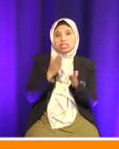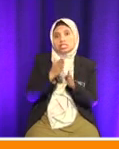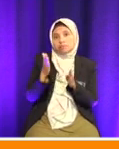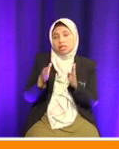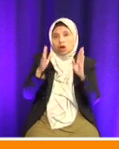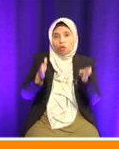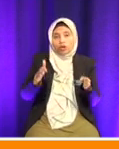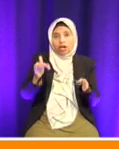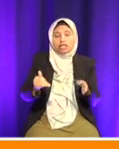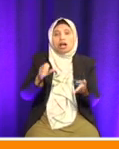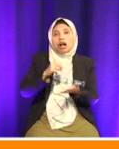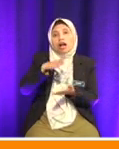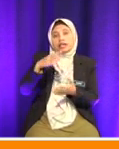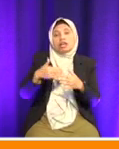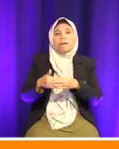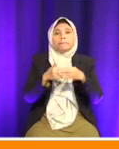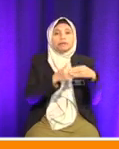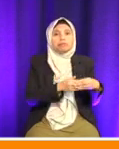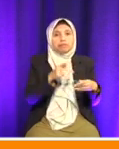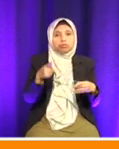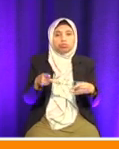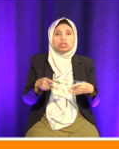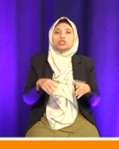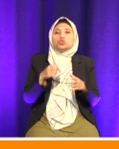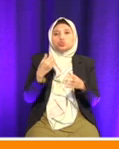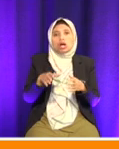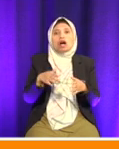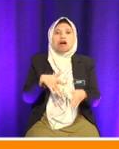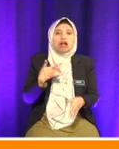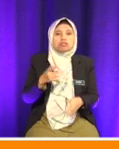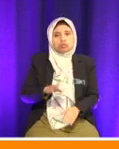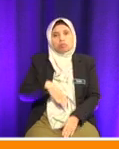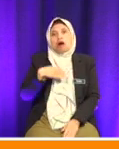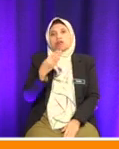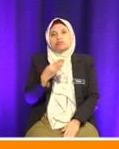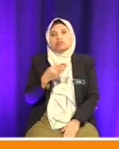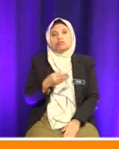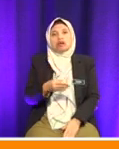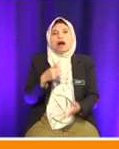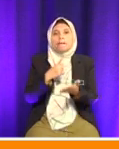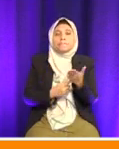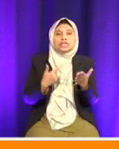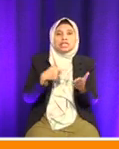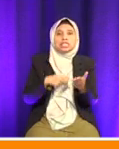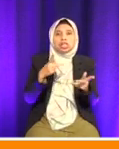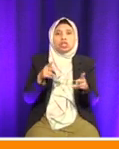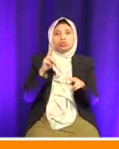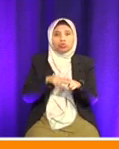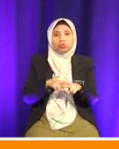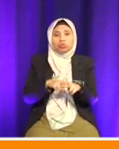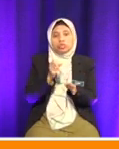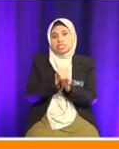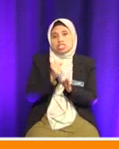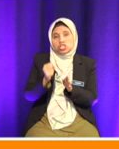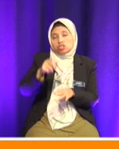yang ada di sisi pemimpin itu pun dah menjadi kebanggaan betul susah lagi itu mendapat disisi duduk di sisi allah